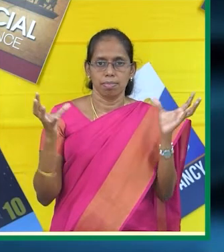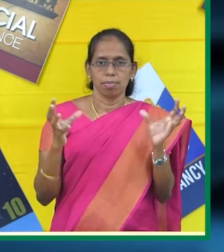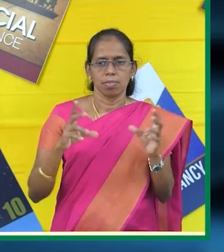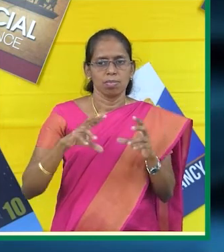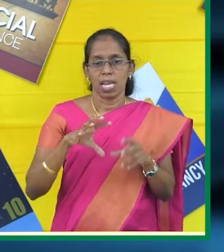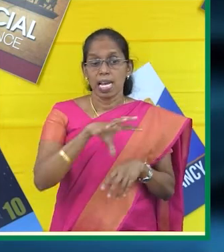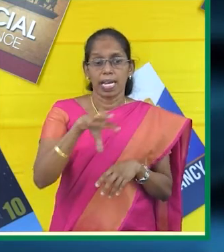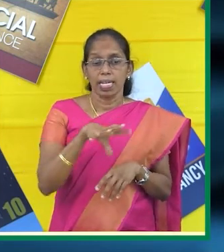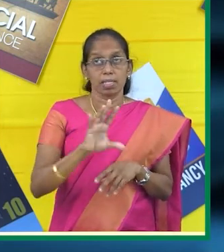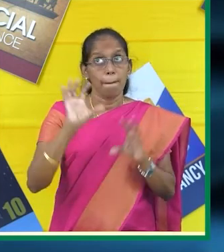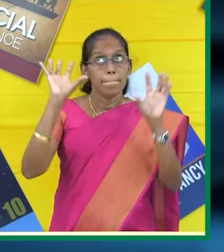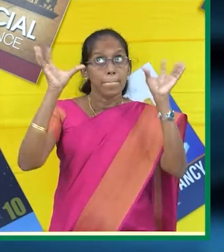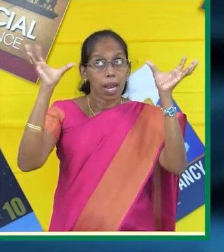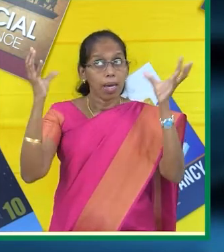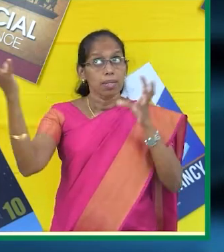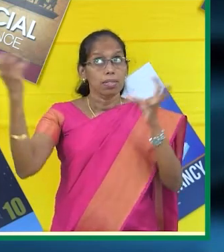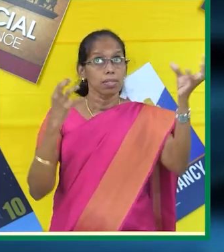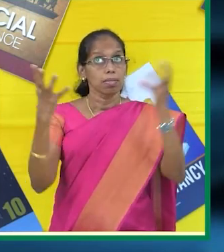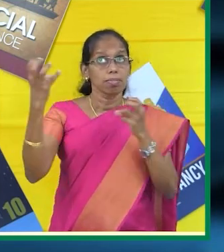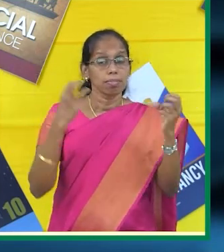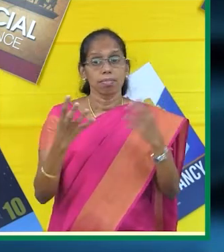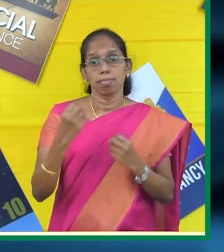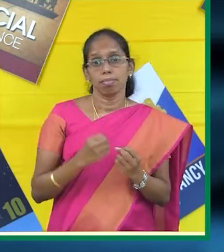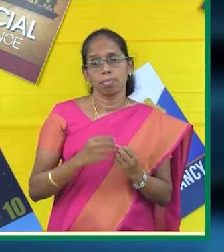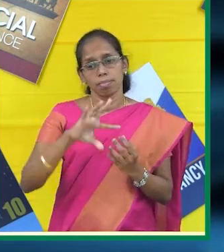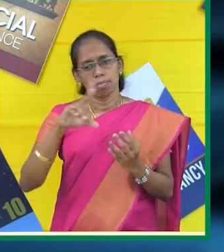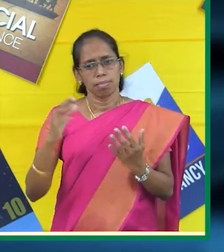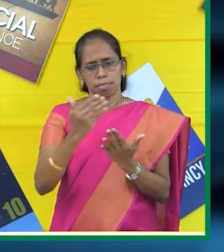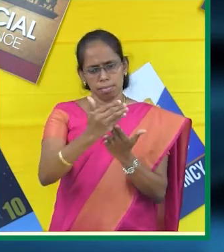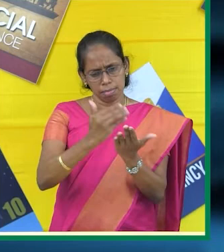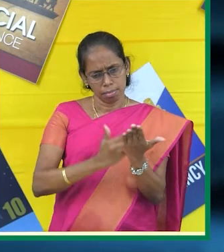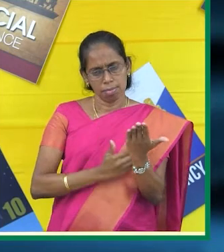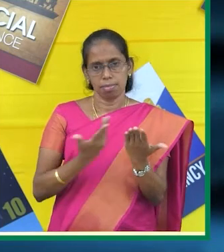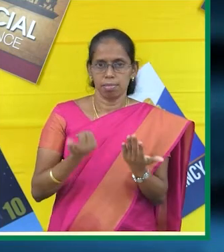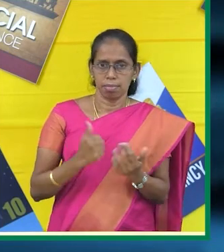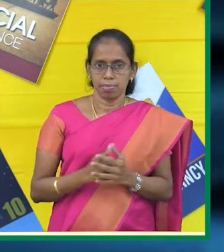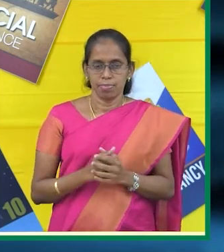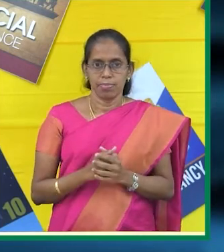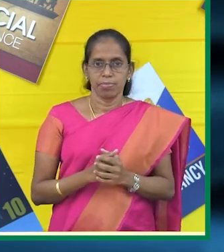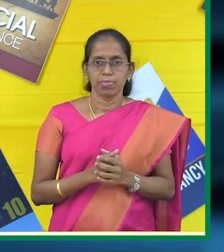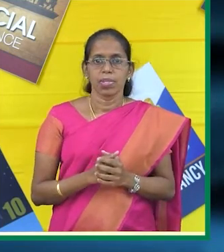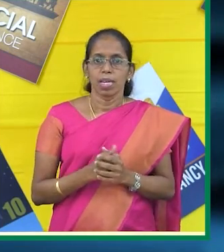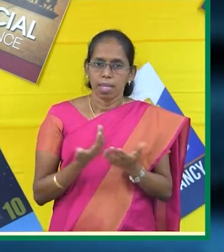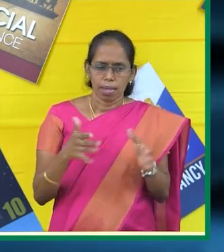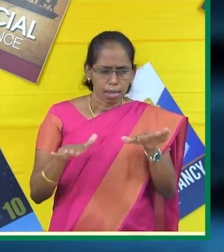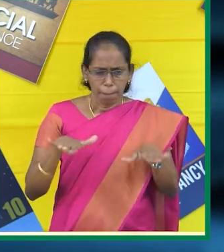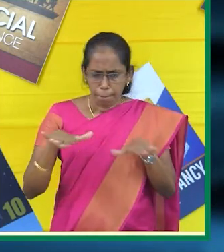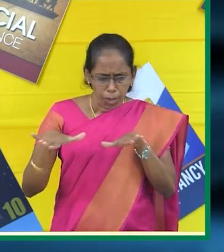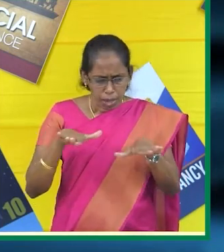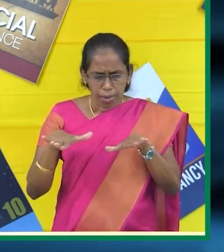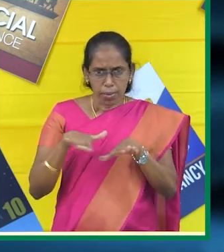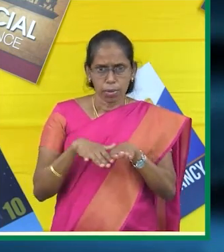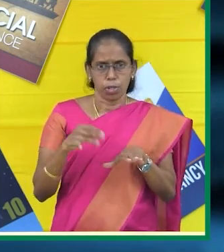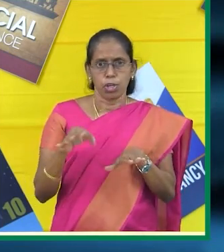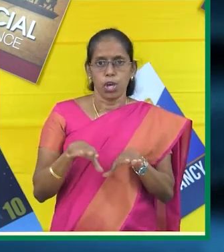countries, he receives information from different planets. So they compare